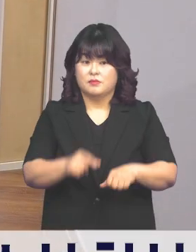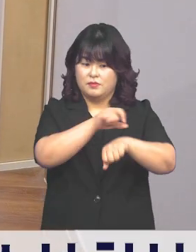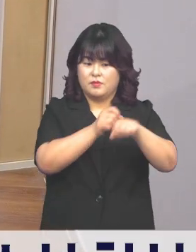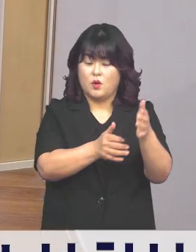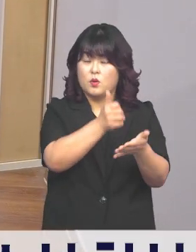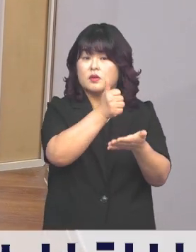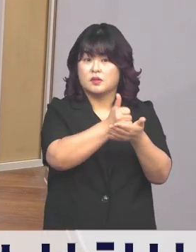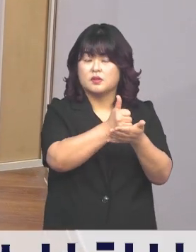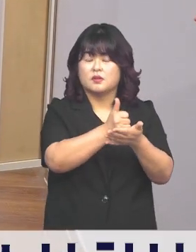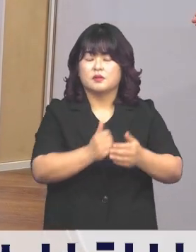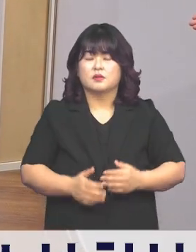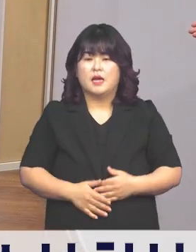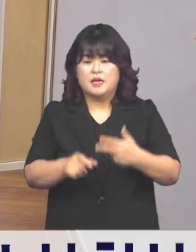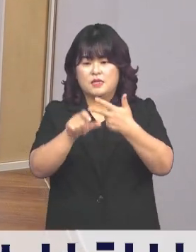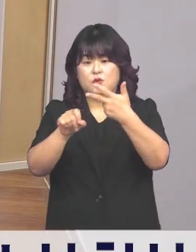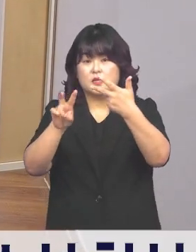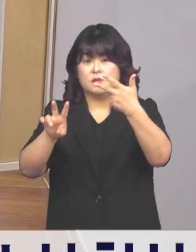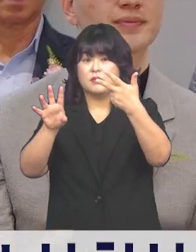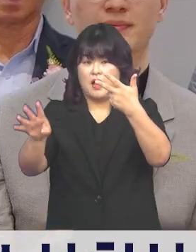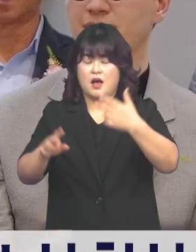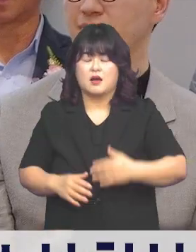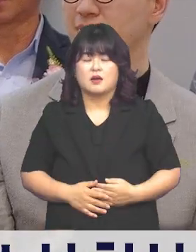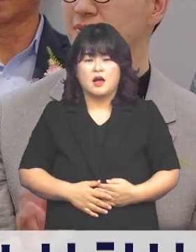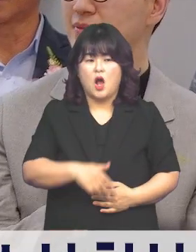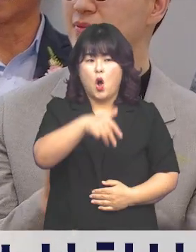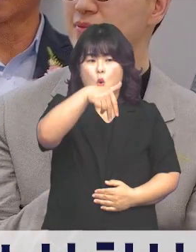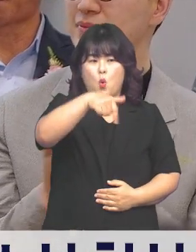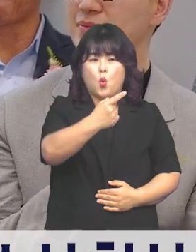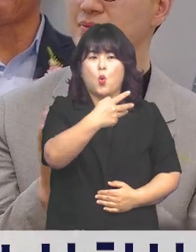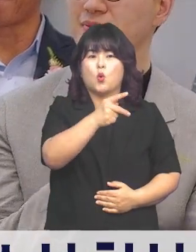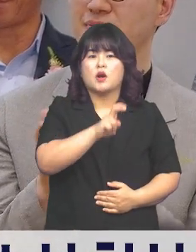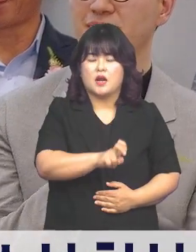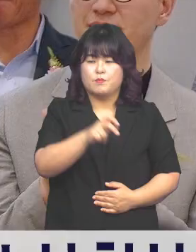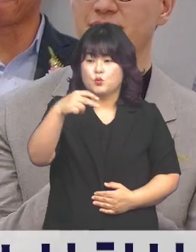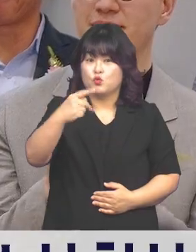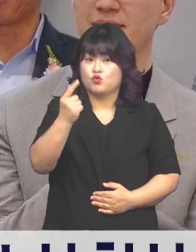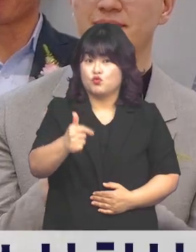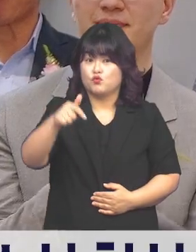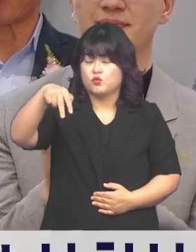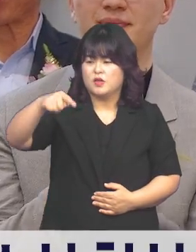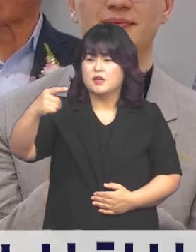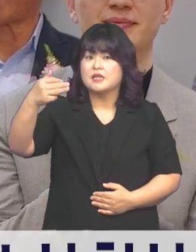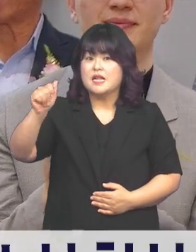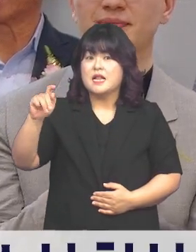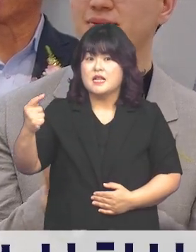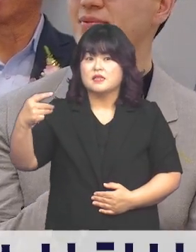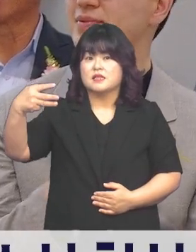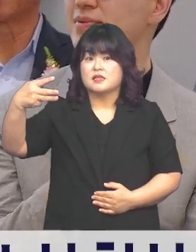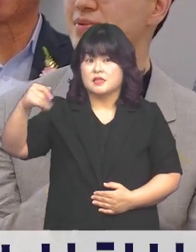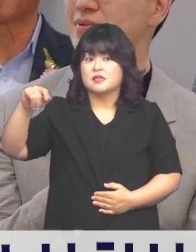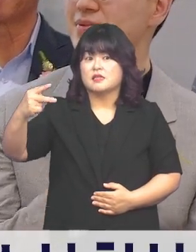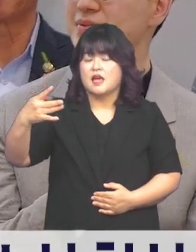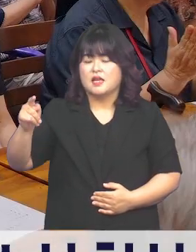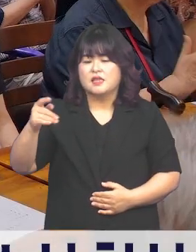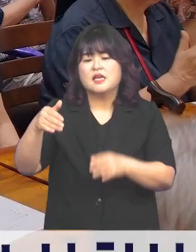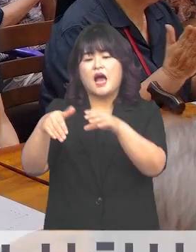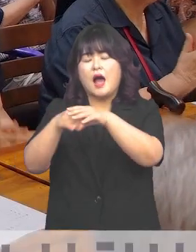이상일 용인 특례시장은 지난 24일 처인구 고림동에 있는 둔전 힐스테이트 경로당 개소식에